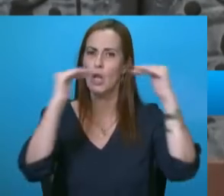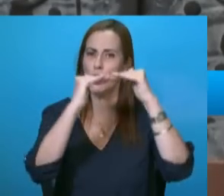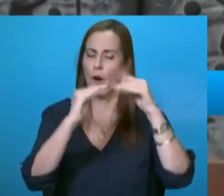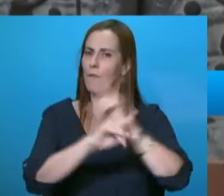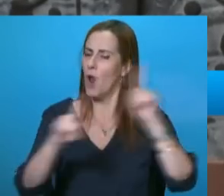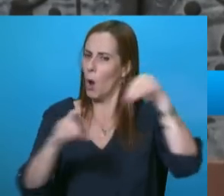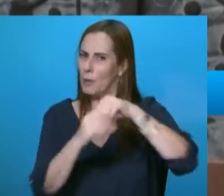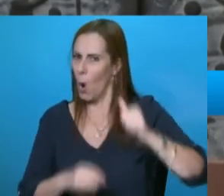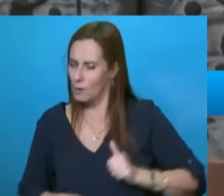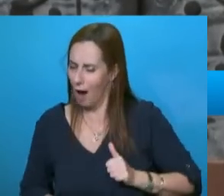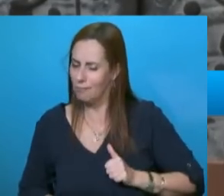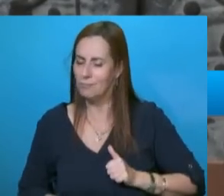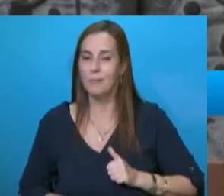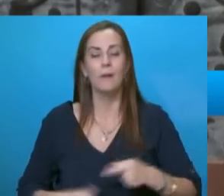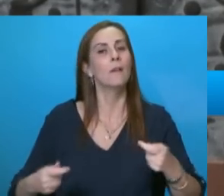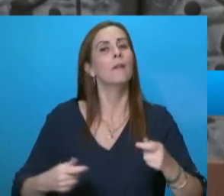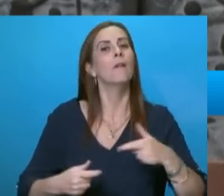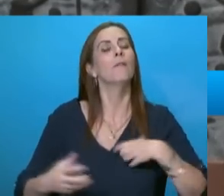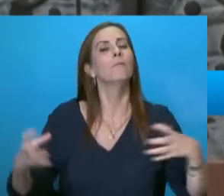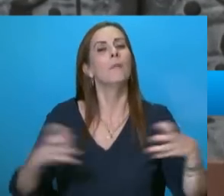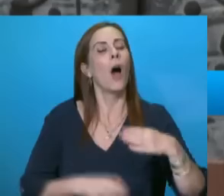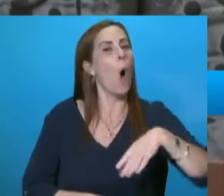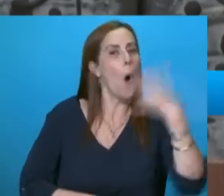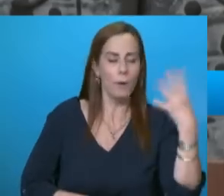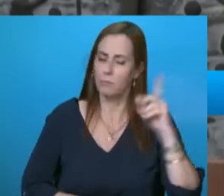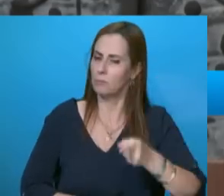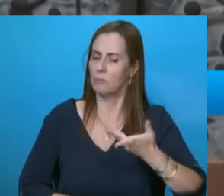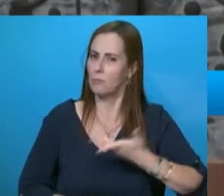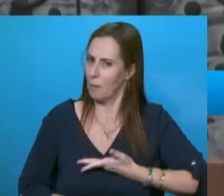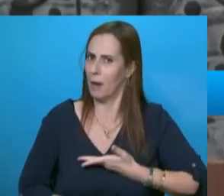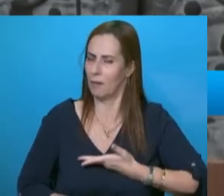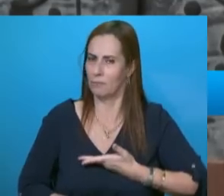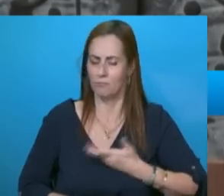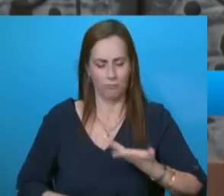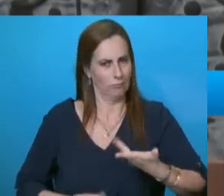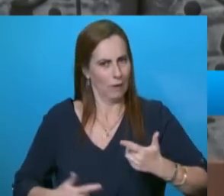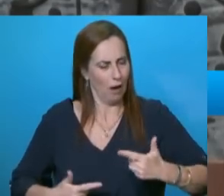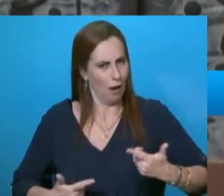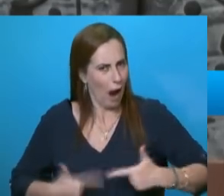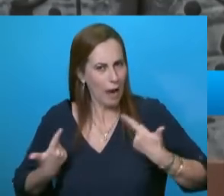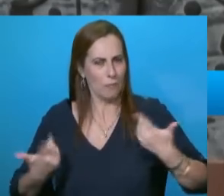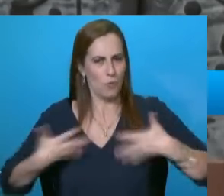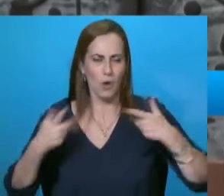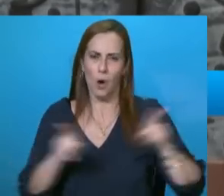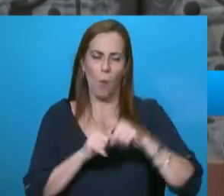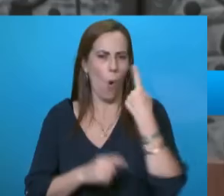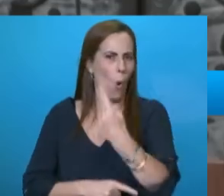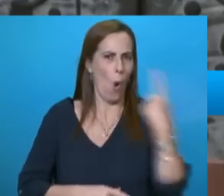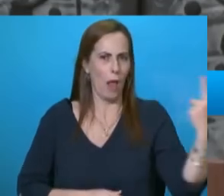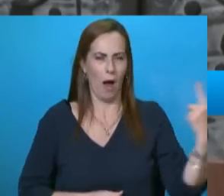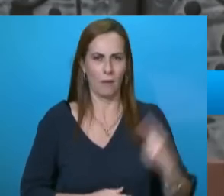בצה"ל. לעמיתינו בני הקהילה הלהט"בית שזכאים לחיות פה חיים מאושרים ככל אחד